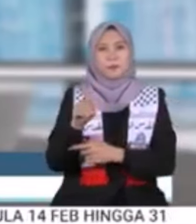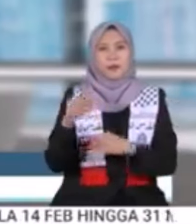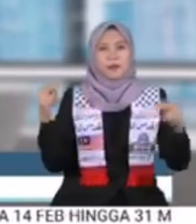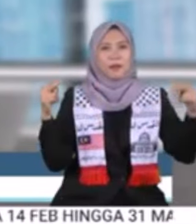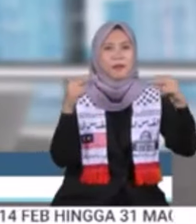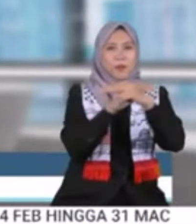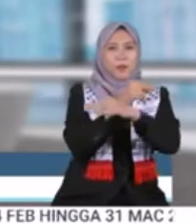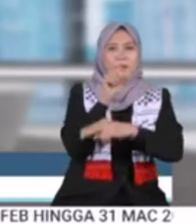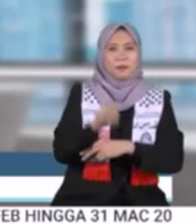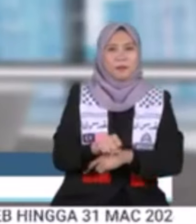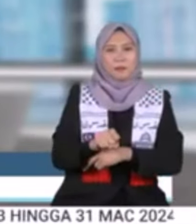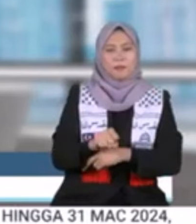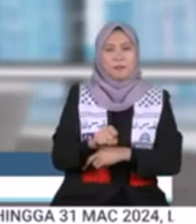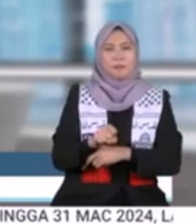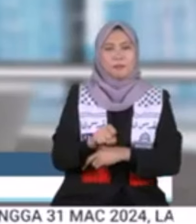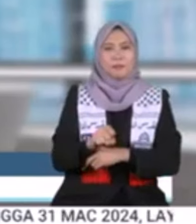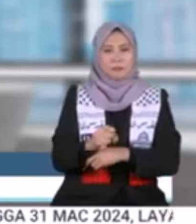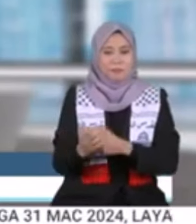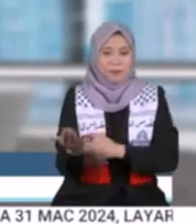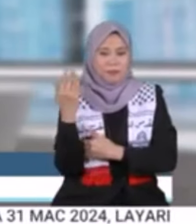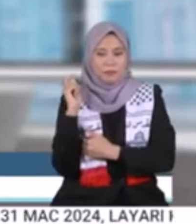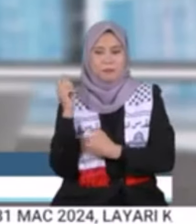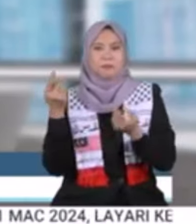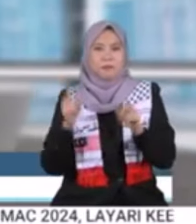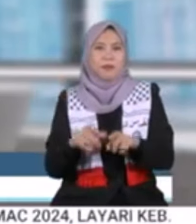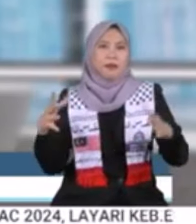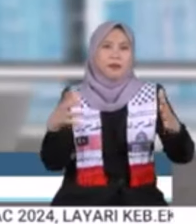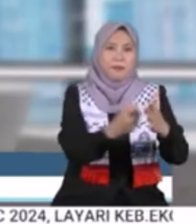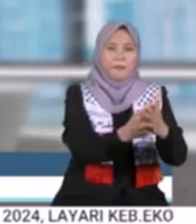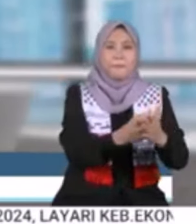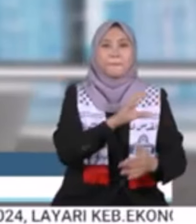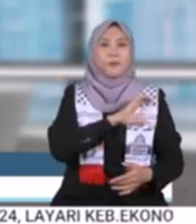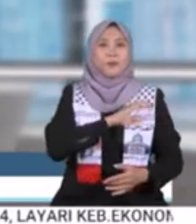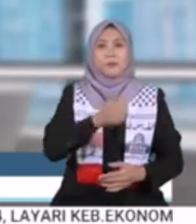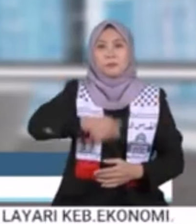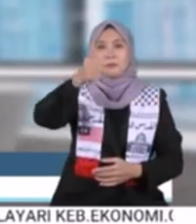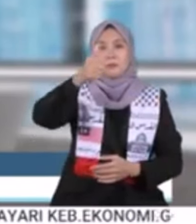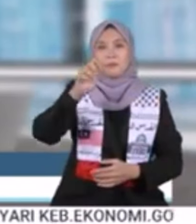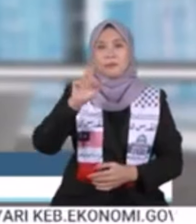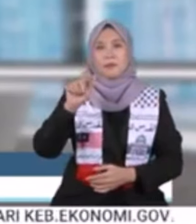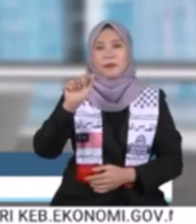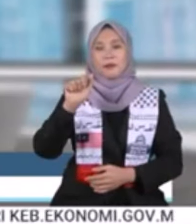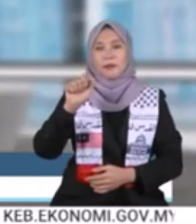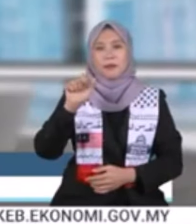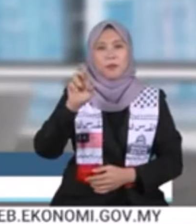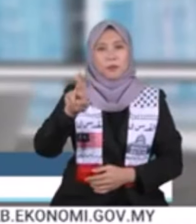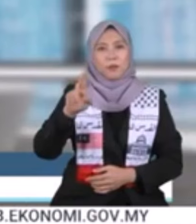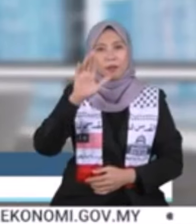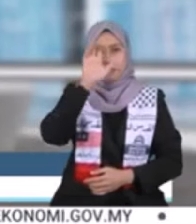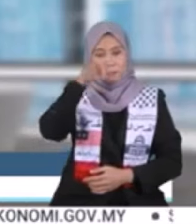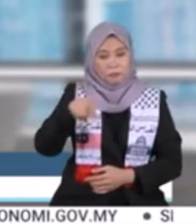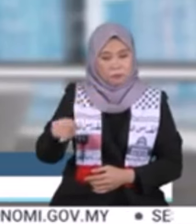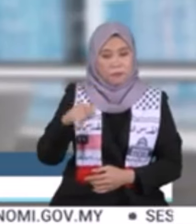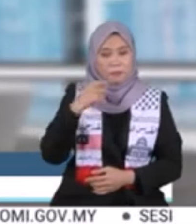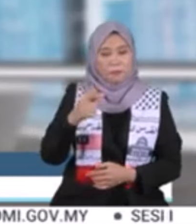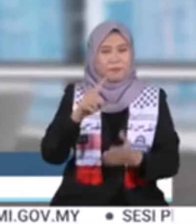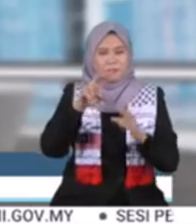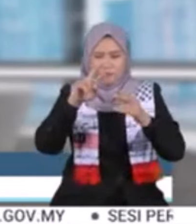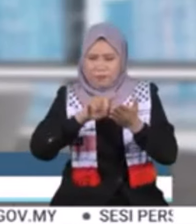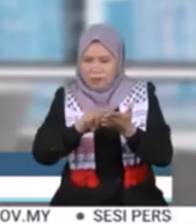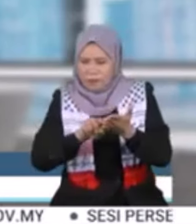Raya Utara Selatan arah utara awal pagi tadi. Menurut Ketua Polis Daerah Alu Gajah, Superintendent Arshad Abu, hasil siasatan,